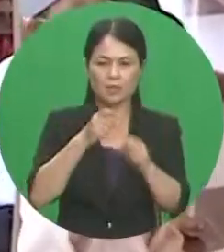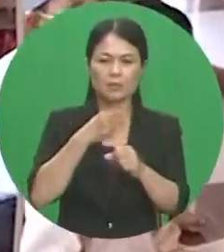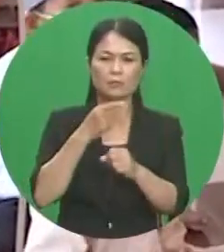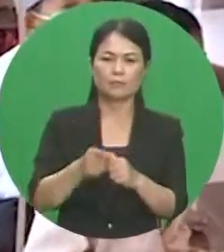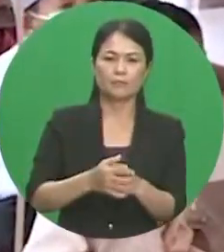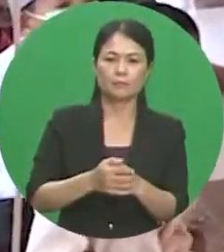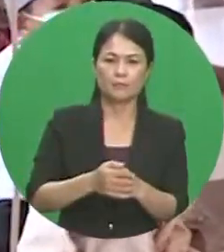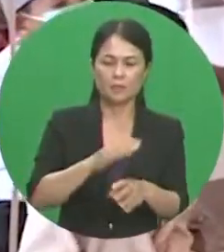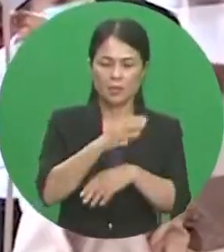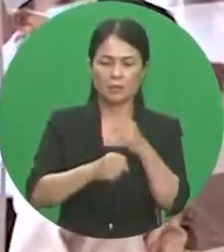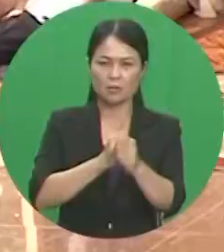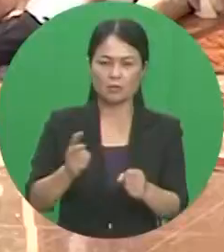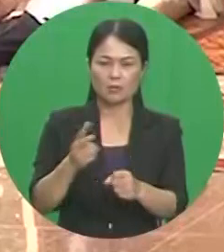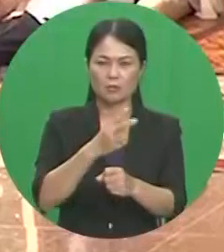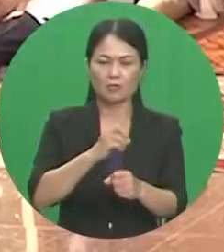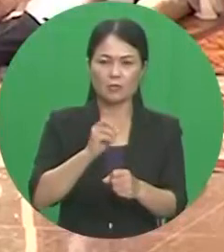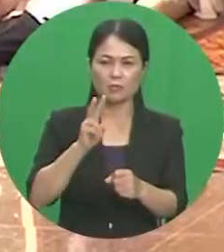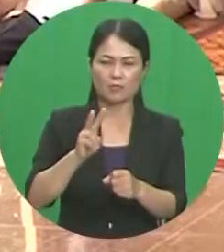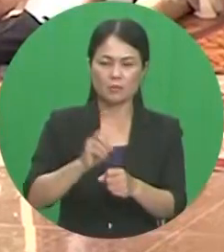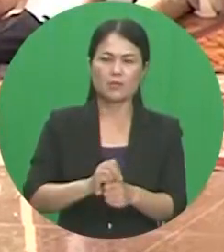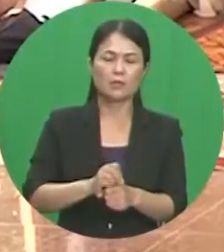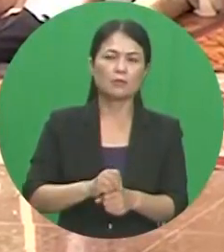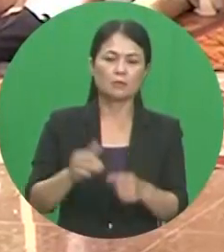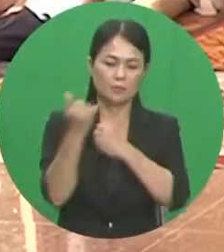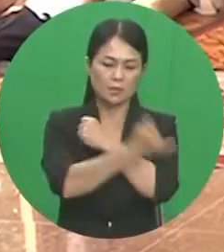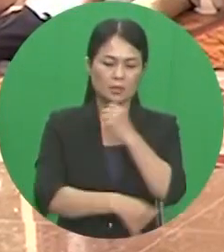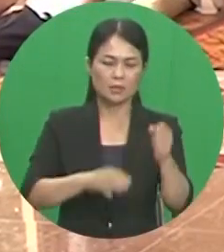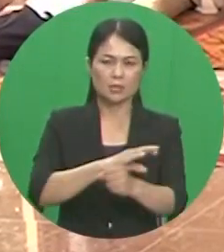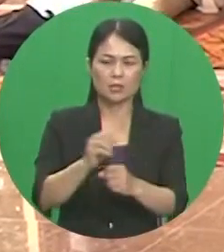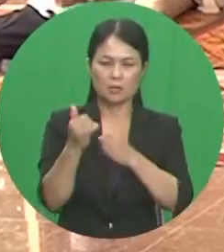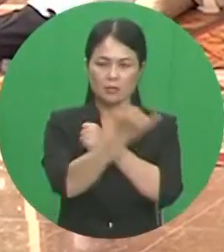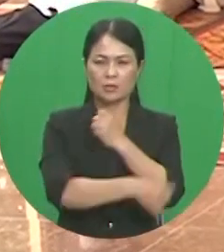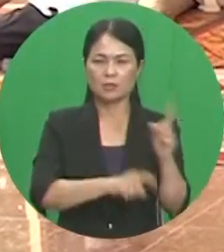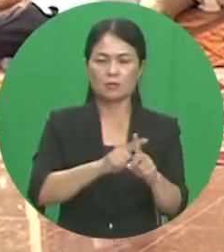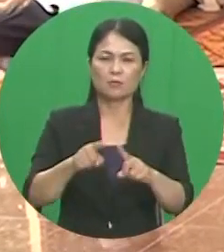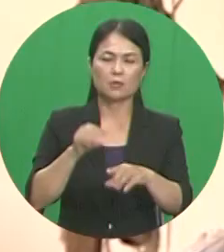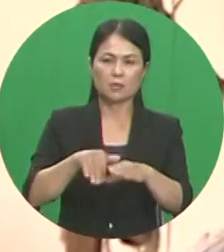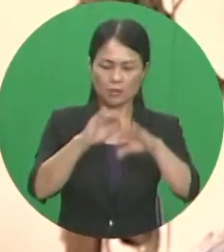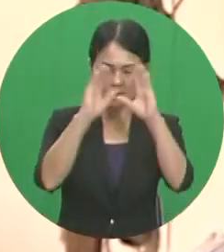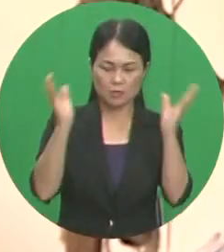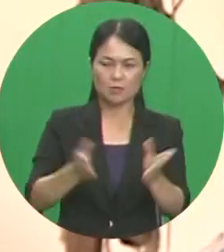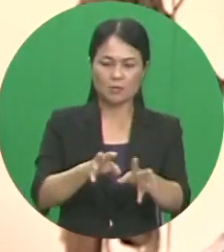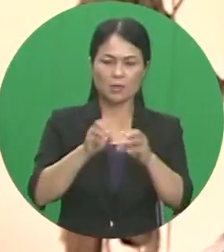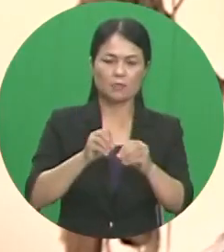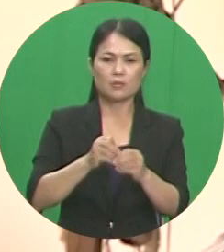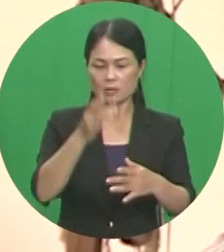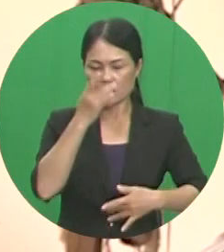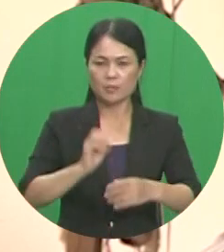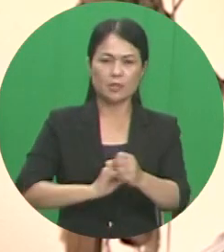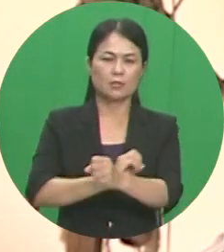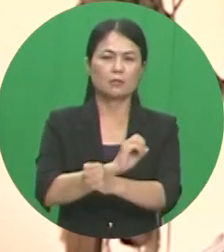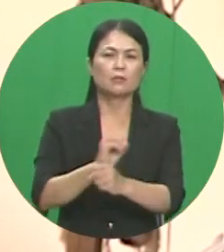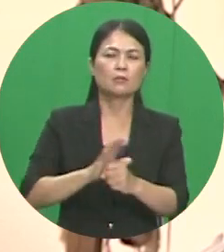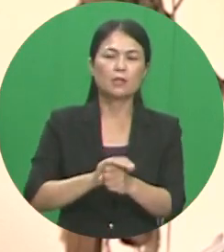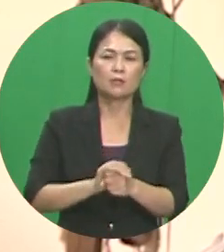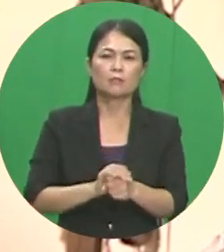សាសន៍ថាក្នុងឆ្នាំ2020កន្លងទៅប្រទេសកម្ពុជាយើងនិងប្រទេសដទៃទៀតក្នុងពិភពលោកបានទទួលរងនៅជំងឺ COVID-19